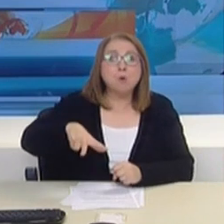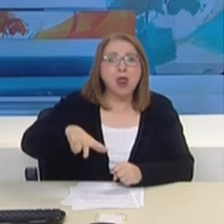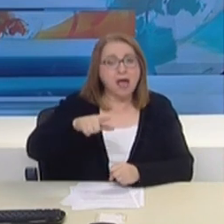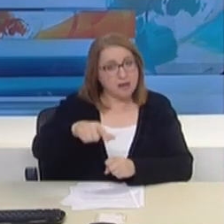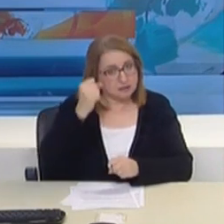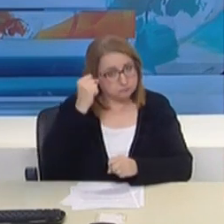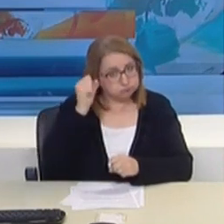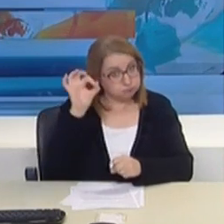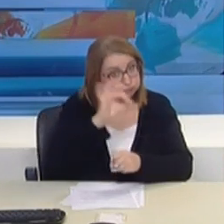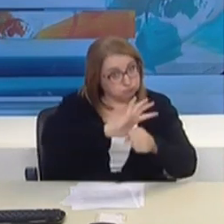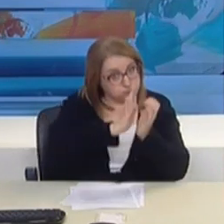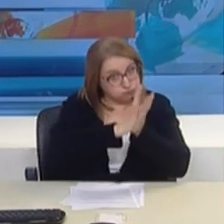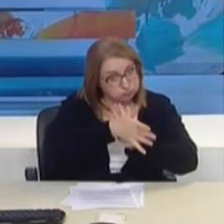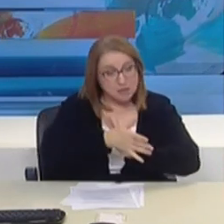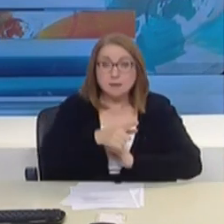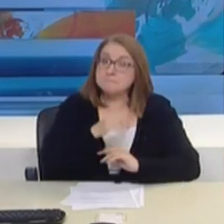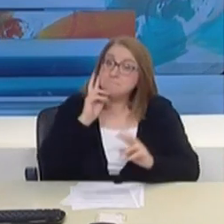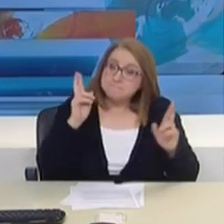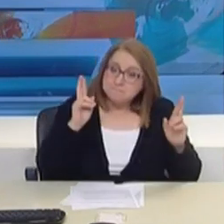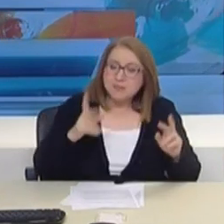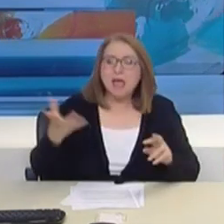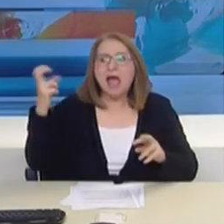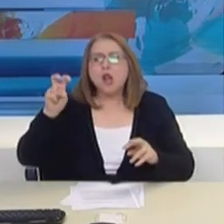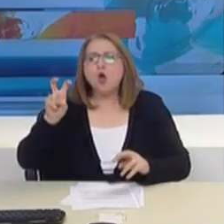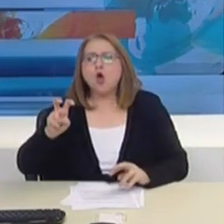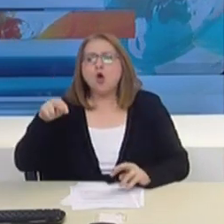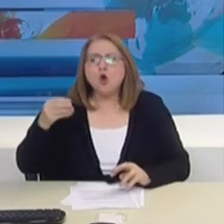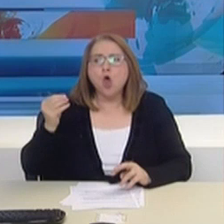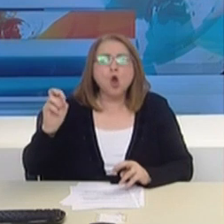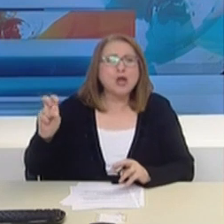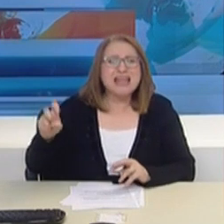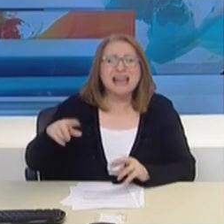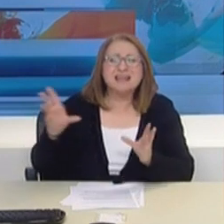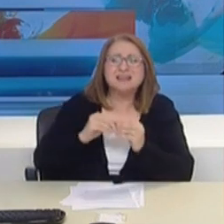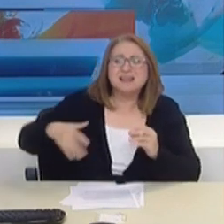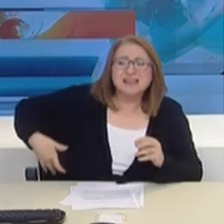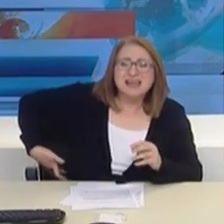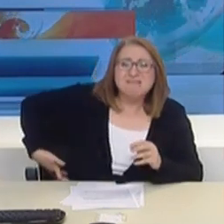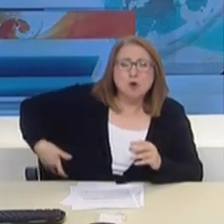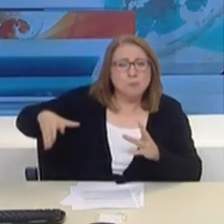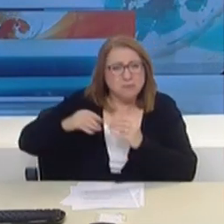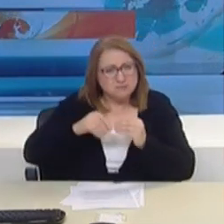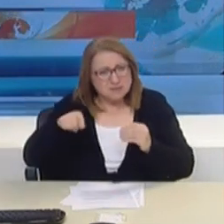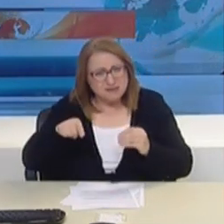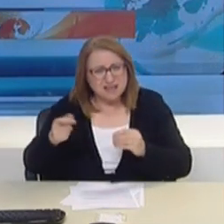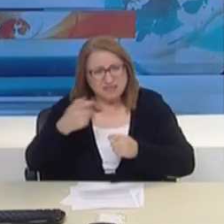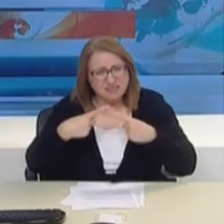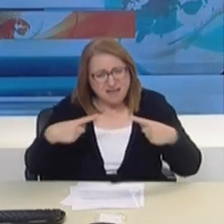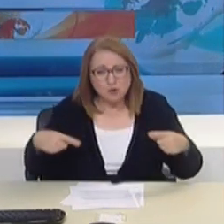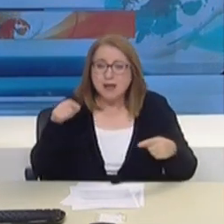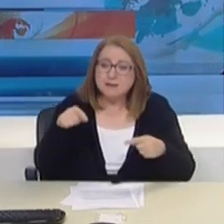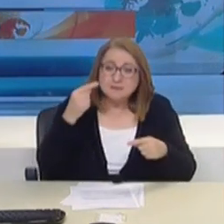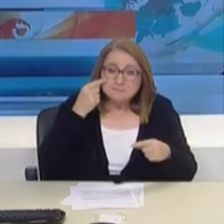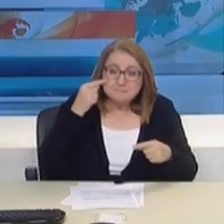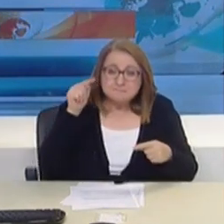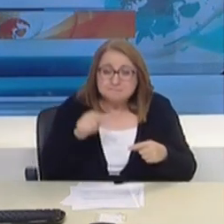Και φάρμακα όπως η χλωροκίνη που χορηγούνται και στους Έλληνες ασθενείς. Θέλω να πω εδώ ότι δεν